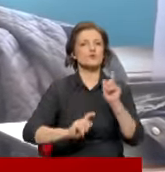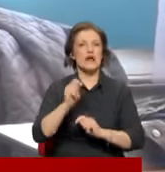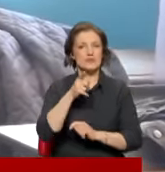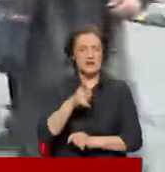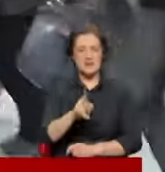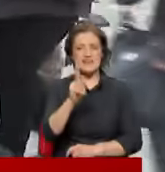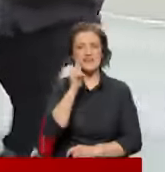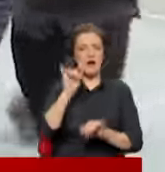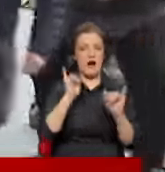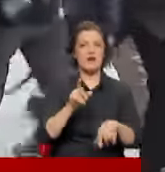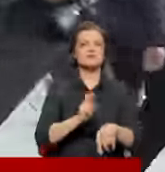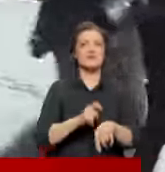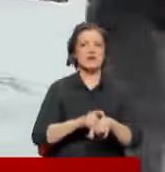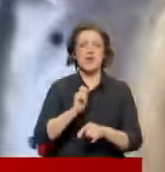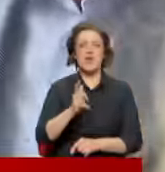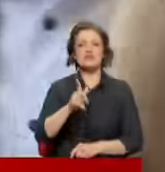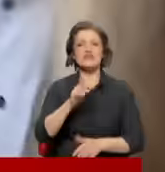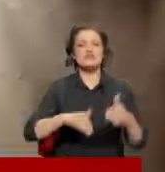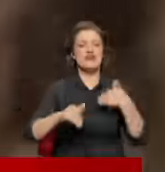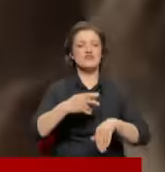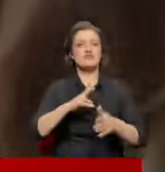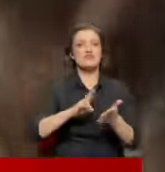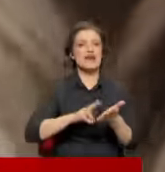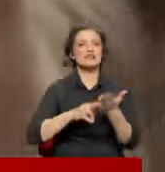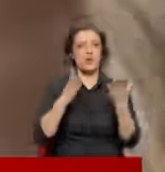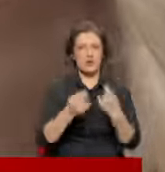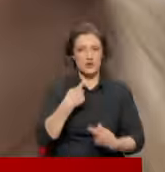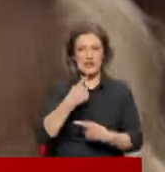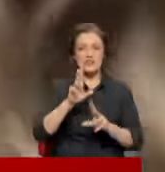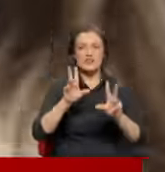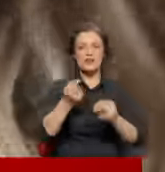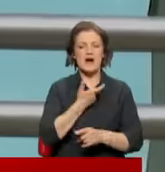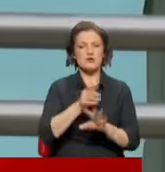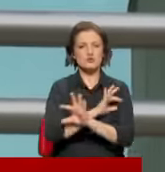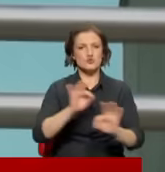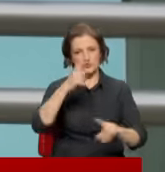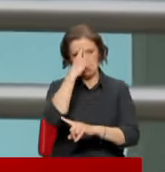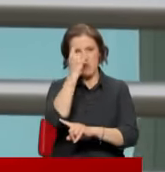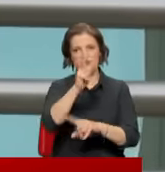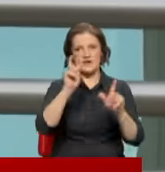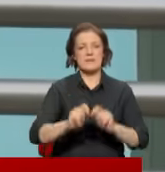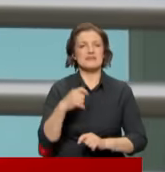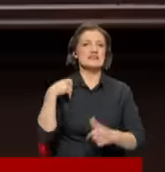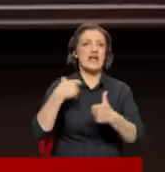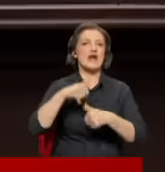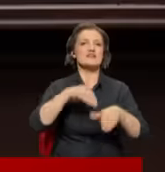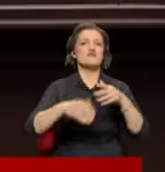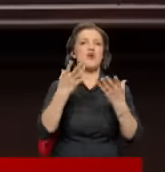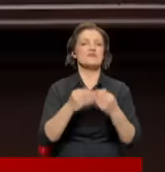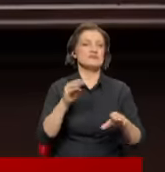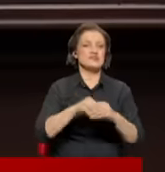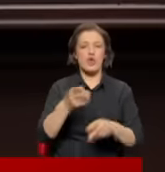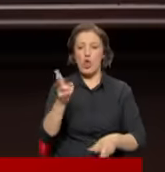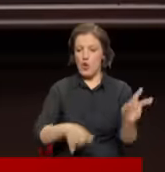seçilen bir kişinin aynı zamanda ilçe seçim kurulu üyesi olduğu iddialarıyla tam kanunsuzluk başvurusu yaptı seçimin yenilenmesi için.